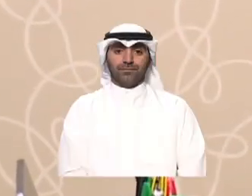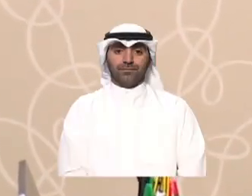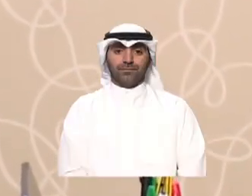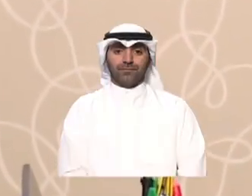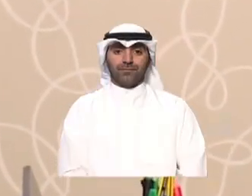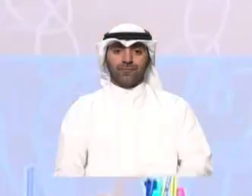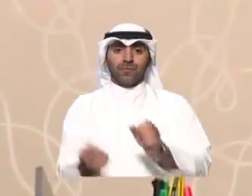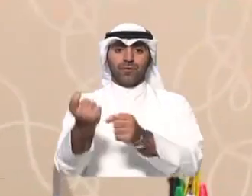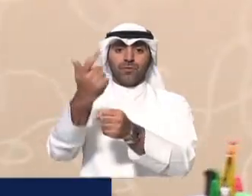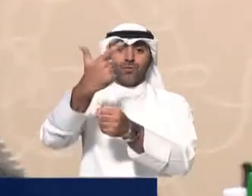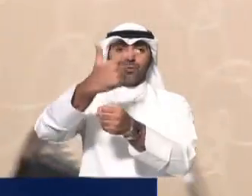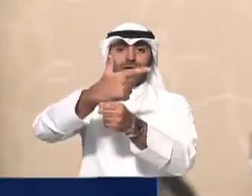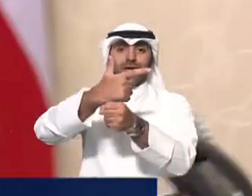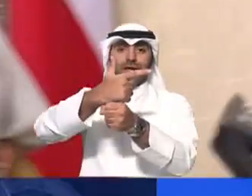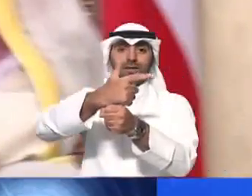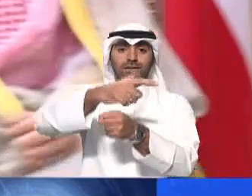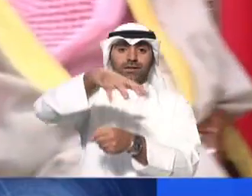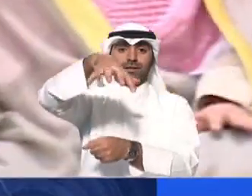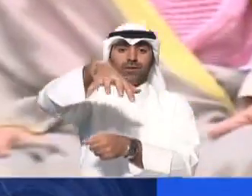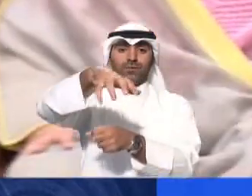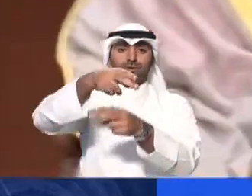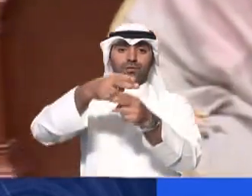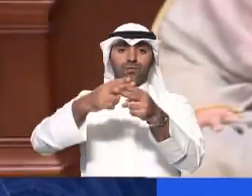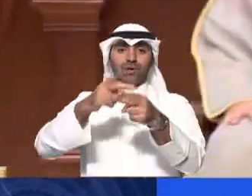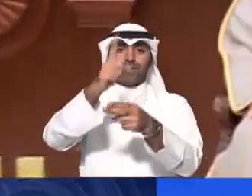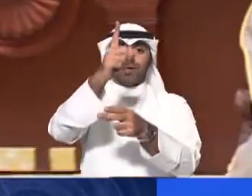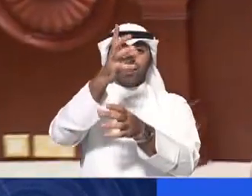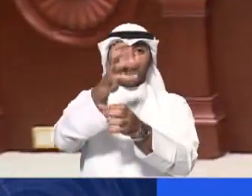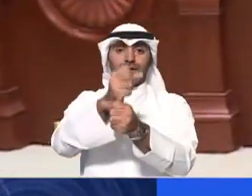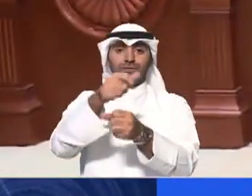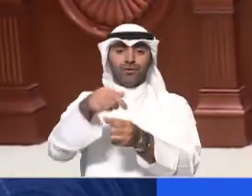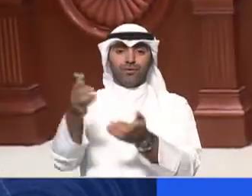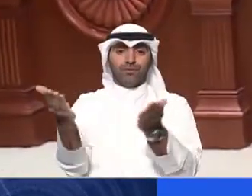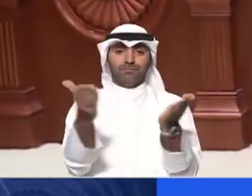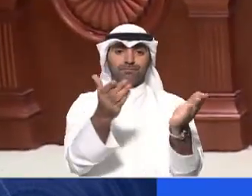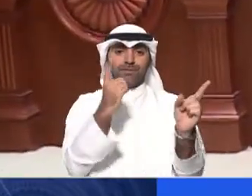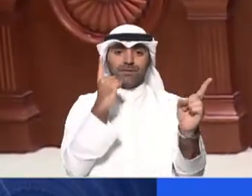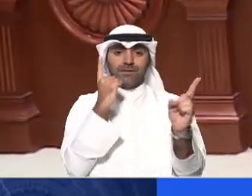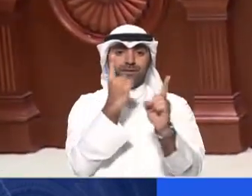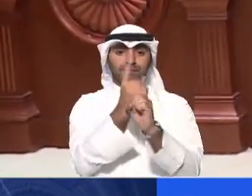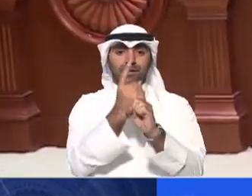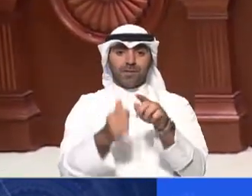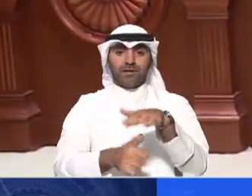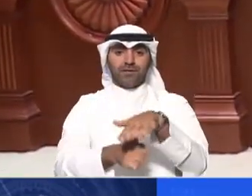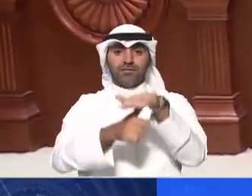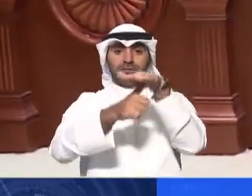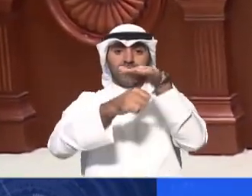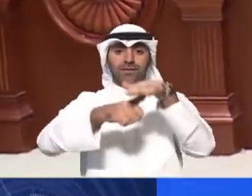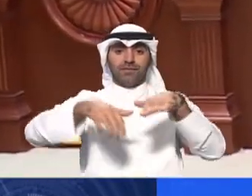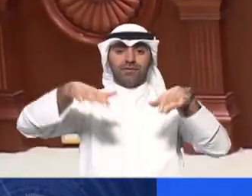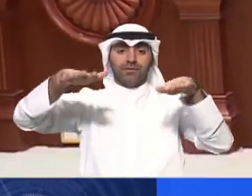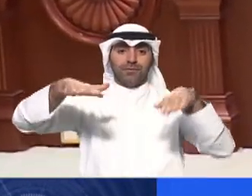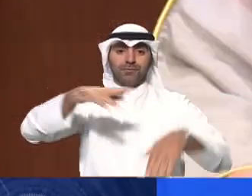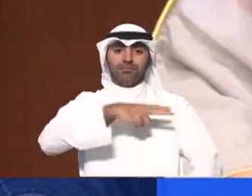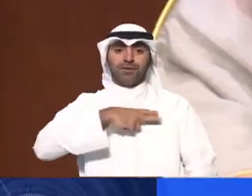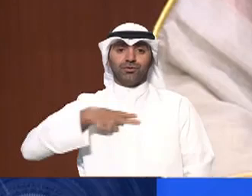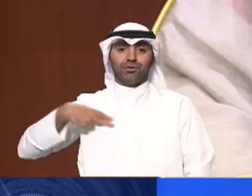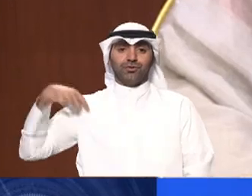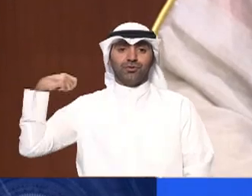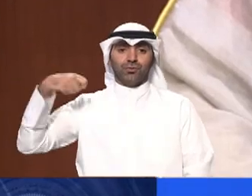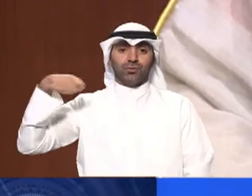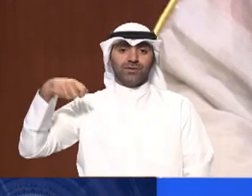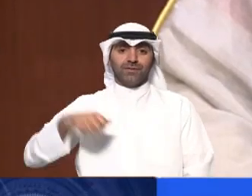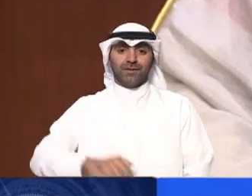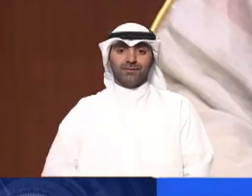كما استقبل سمو ولي العهد حفظه الله بقصر بيان صباح اليوم سمو الشيخ صباح الخالد الحمد الصباح رئيس مجلس